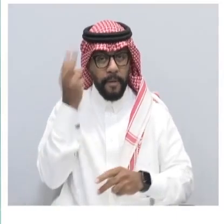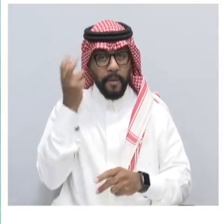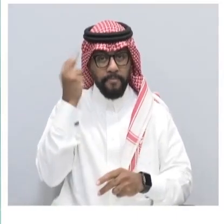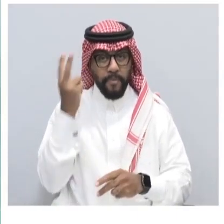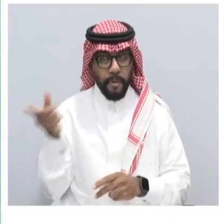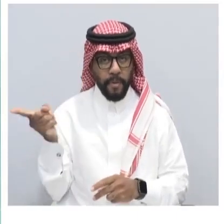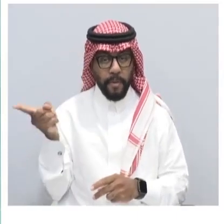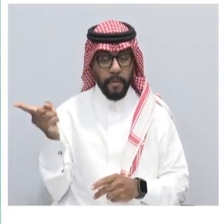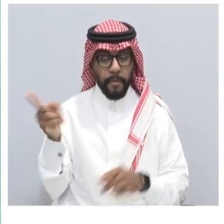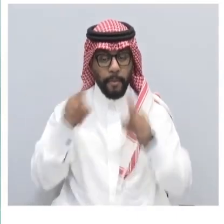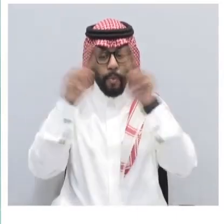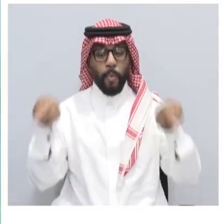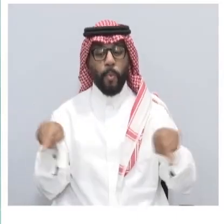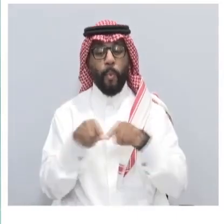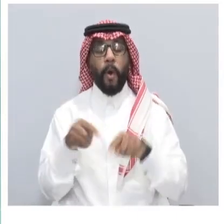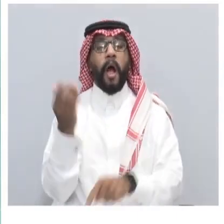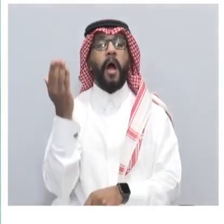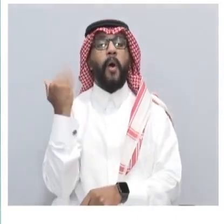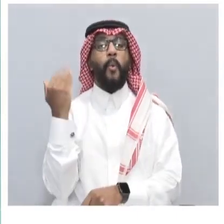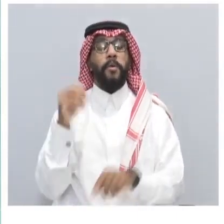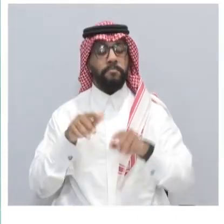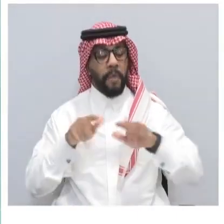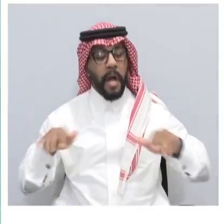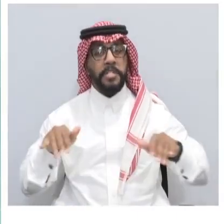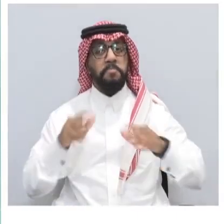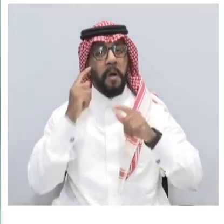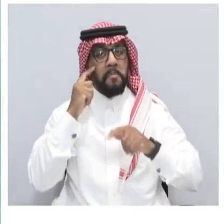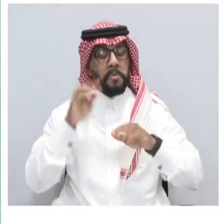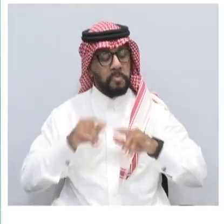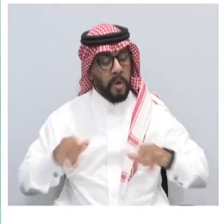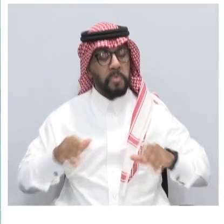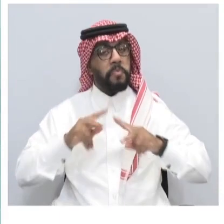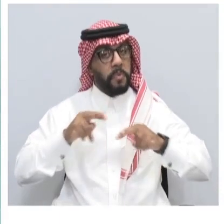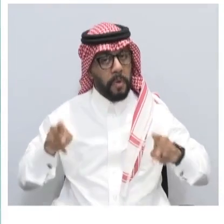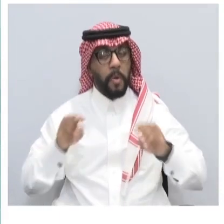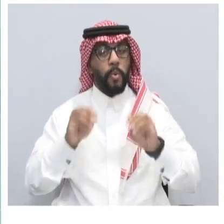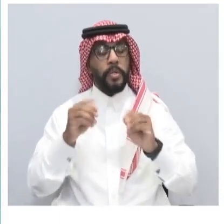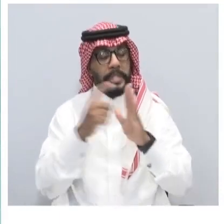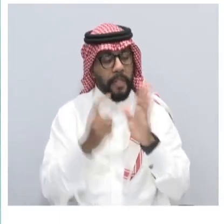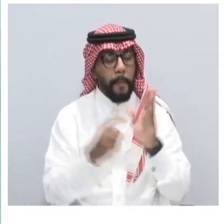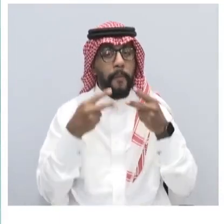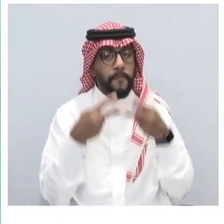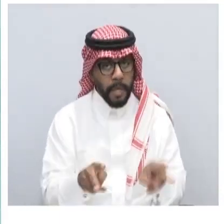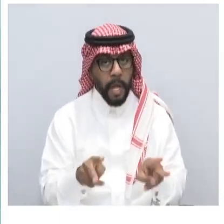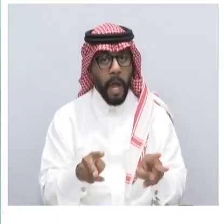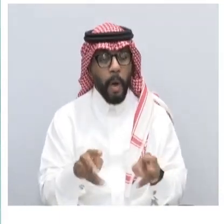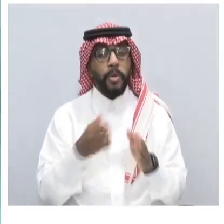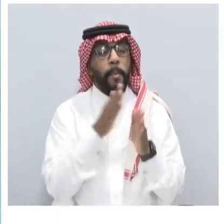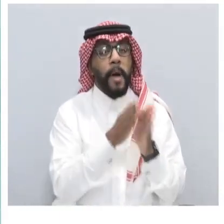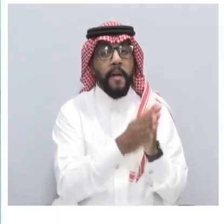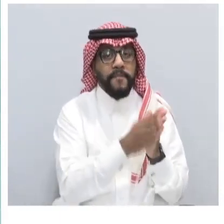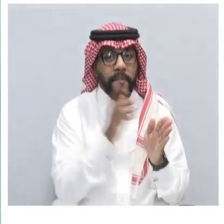تعلمنا معكم ابناء الطلاب في الوحده السابقه اجهزه الحاسب الالي ثم بعد ذلك نظام التشغيل والملفات